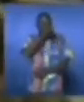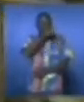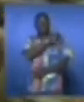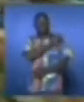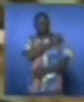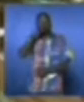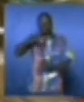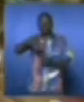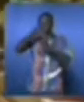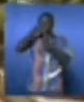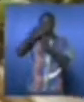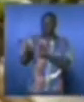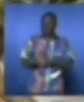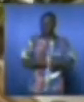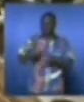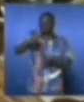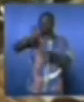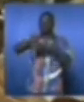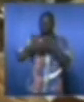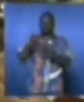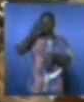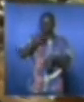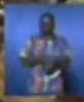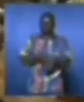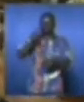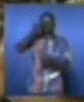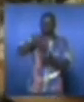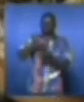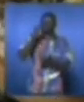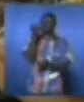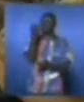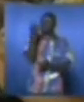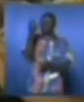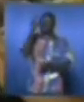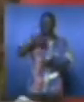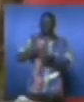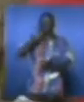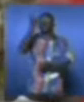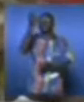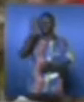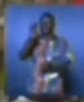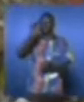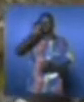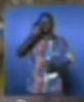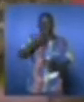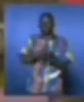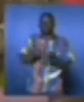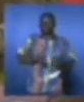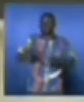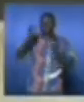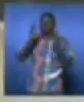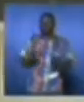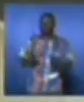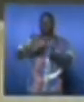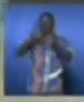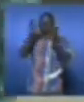se conjugue à tous les temps. De 2012 à 2017, ce directeur de l'école Bagré Périmètre de la commune